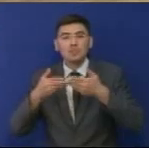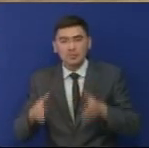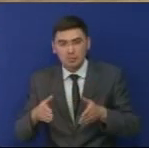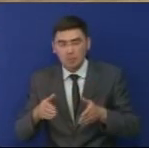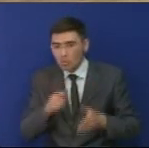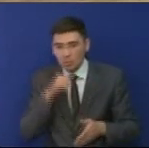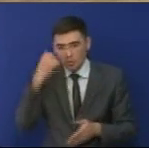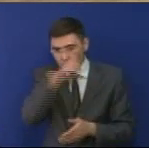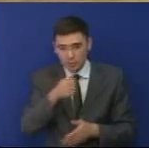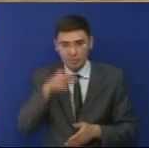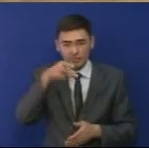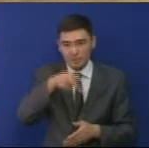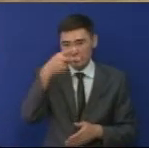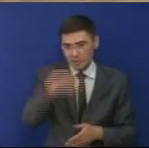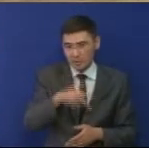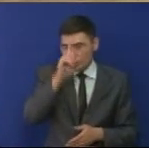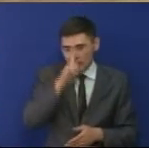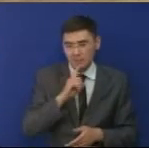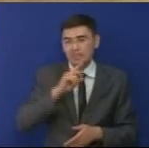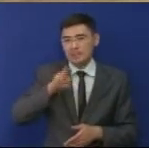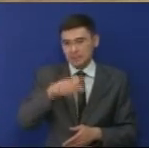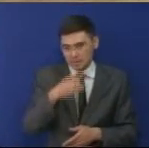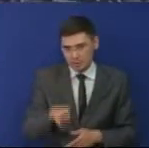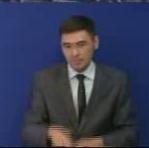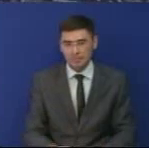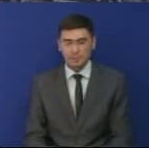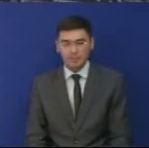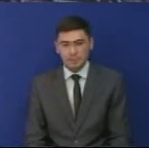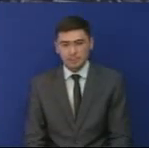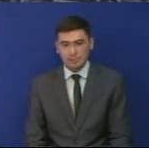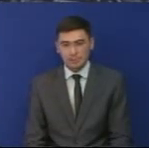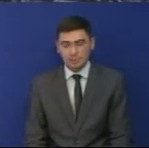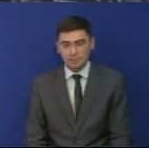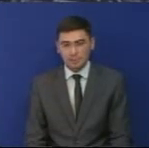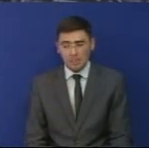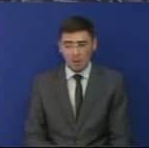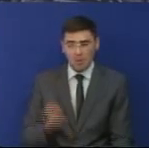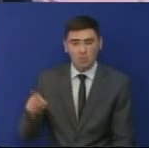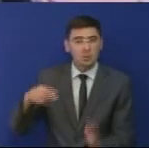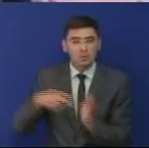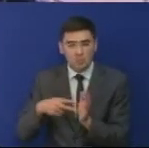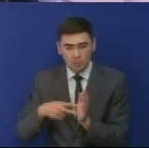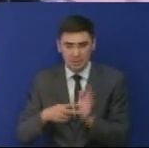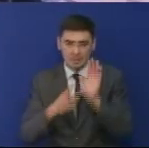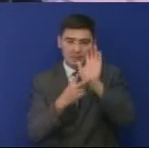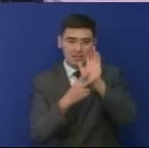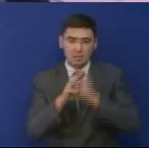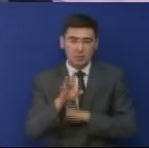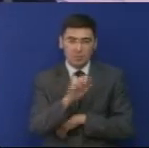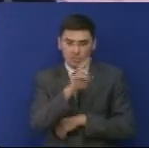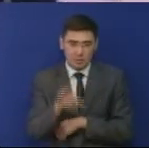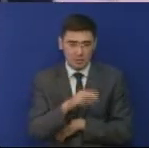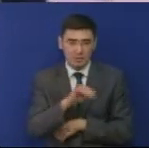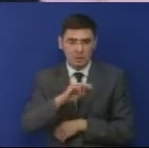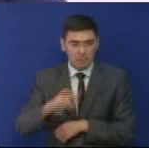его в декабре 2020 года по графику. Стоит отметить, что стоимость проекта составляет 7 миллиардов тенге.